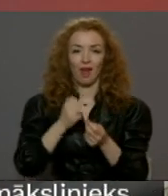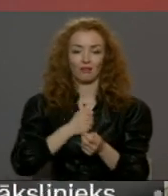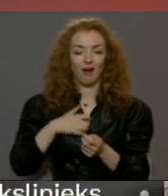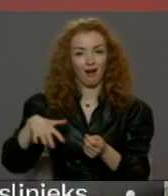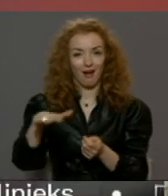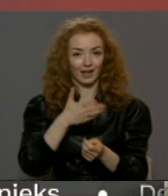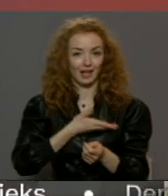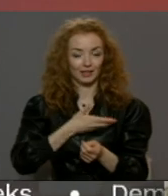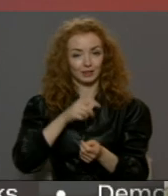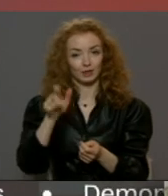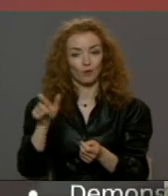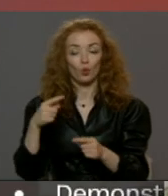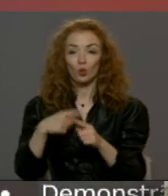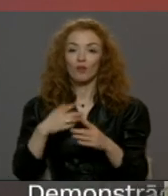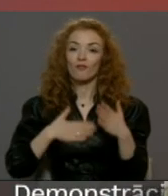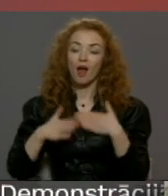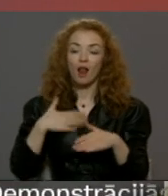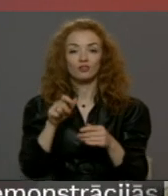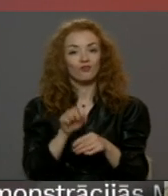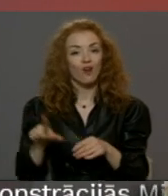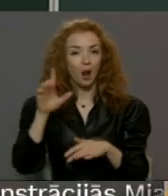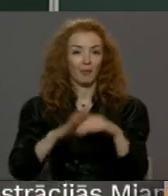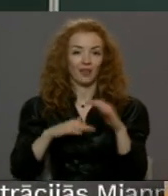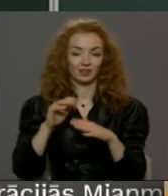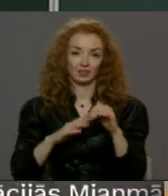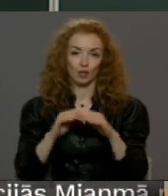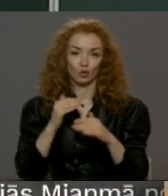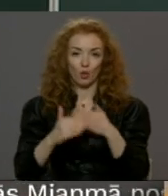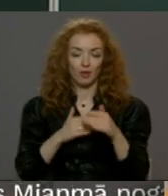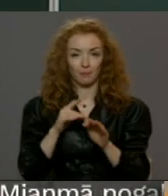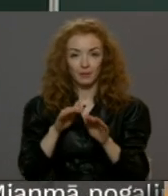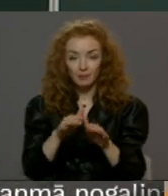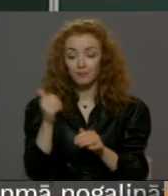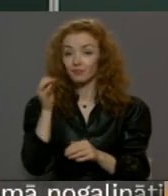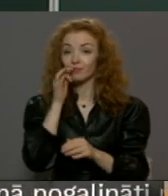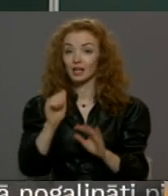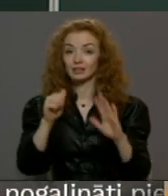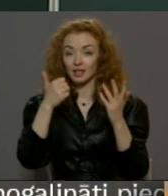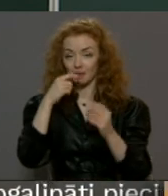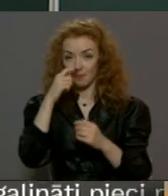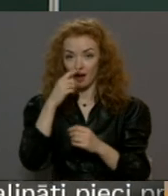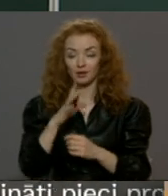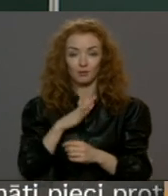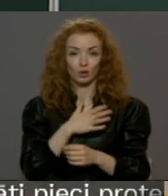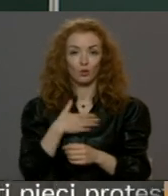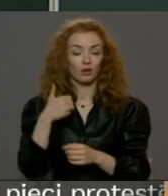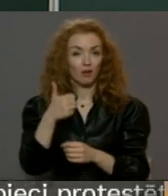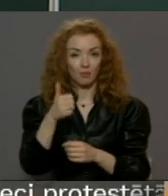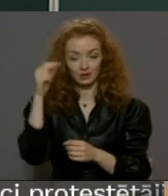Savukārt projektā vairāk vēlētos tieši praktiskās nodarbības. Mums bija 6. Marta, semies ļoti labs mūsu